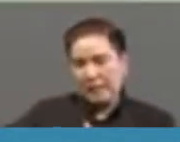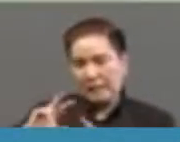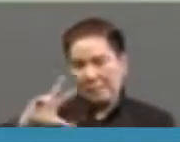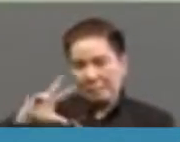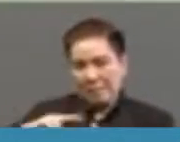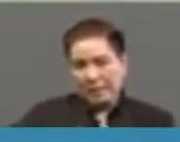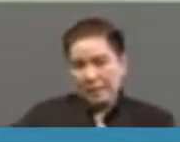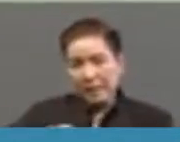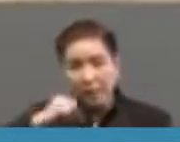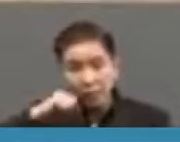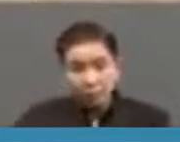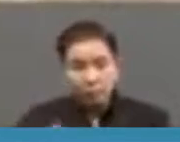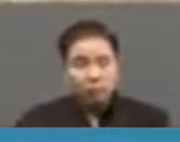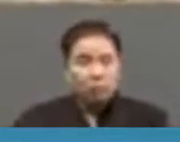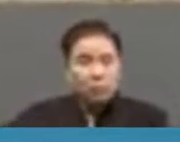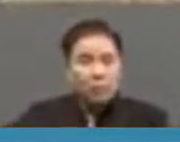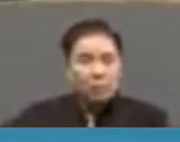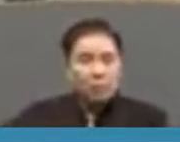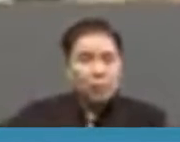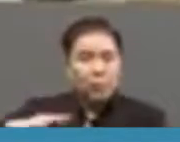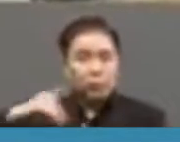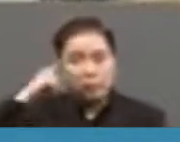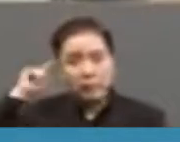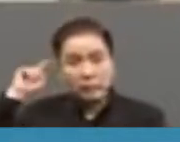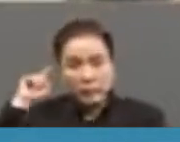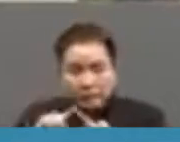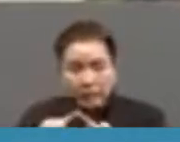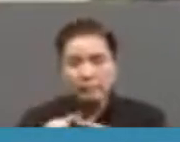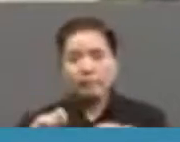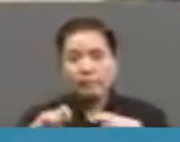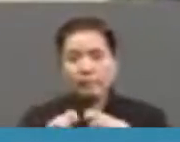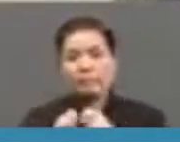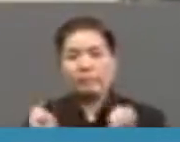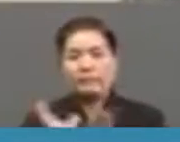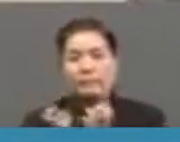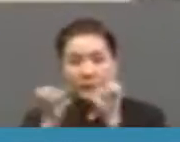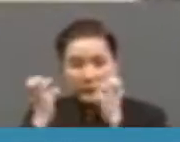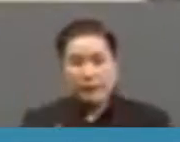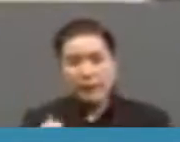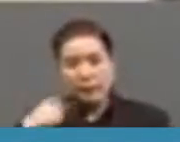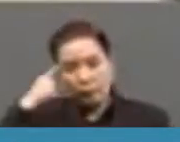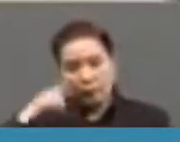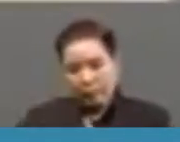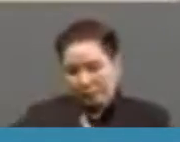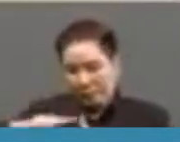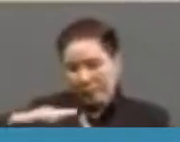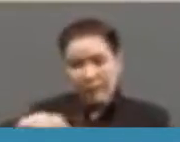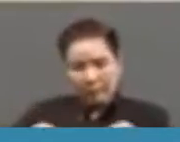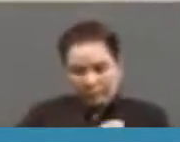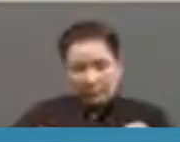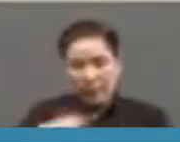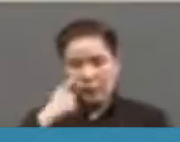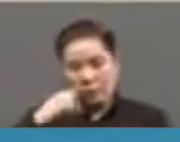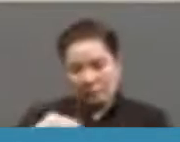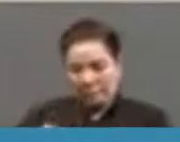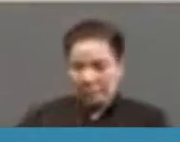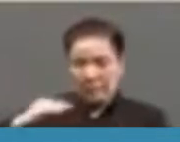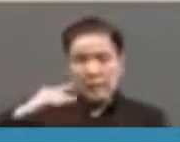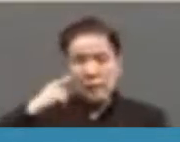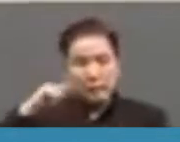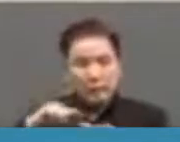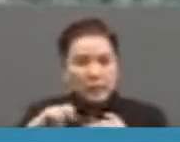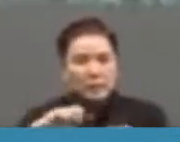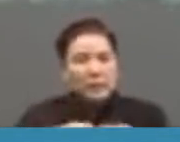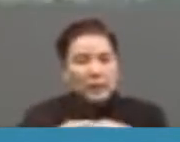างเก็บน้ำในพื้นที่ตอนบนตามความเหมาะสมเช่นเขื่อนภูมิพลและเขื่อนสิริกิติ์เพื่อลดผลกระทบพื้นที่ท้ายเขื่อนแต่เนื่องจากยังค